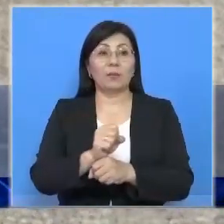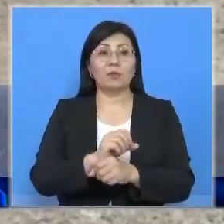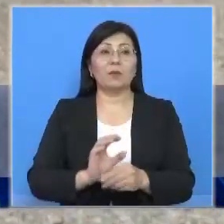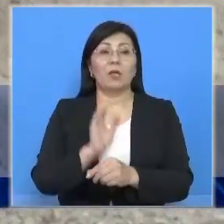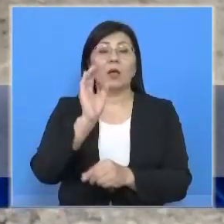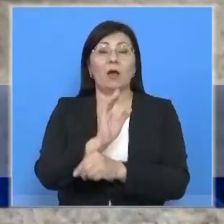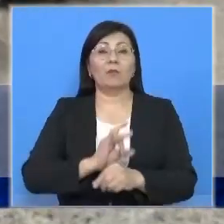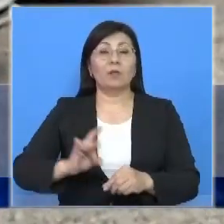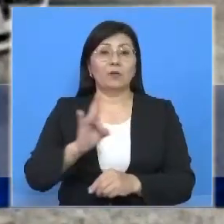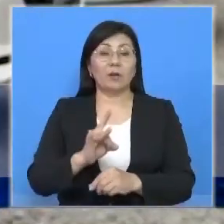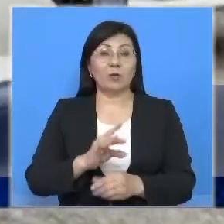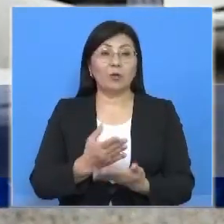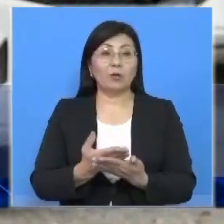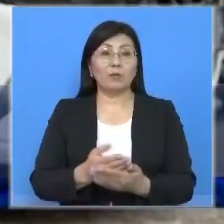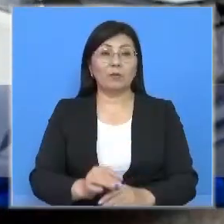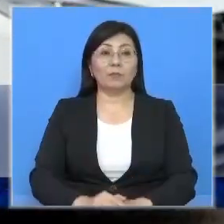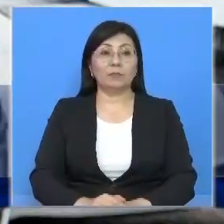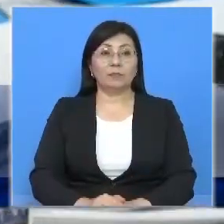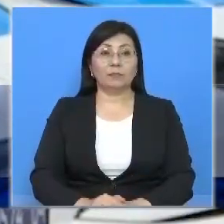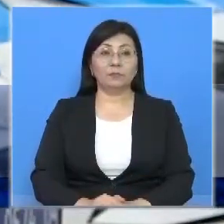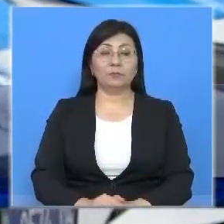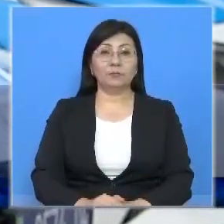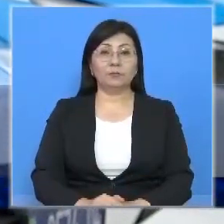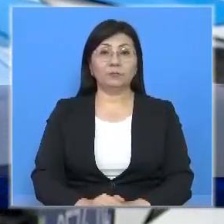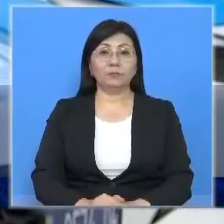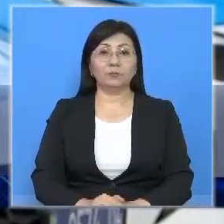автомобилей отправятся в районы области. Зарина Утбанова, Самат Каликенов, телеканал Актобе.